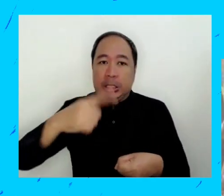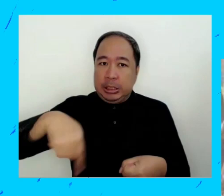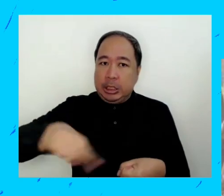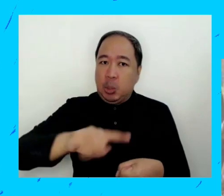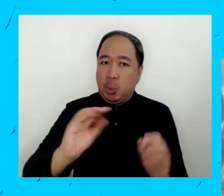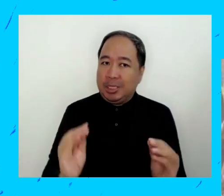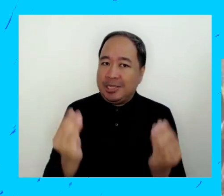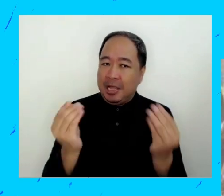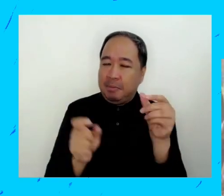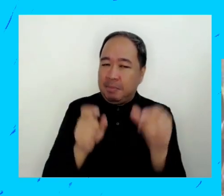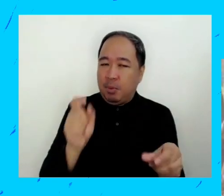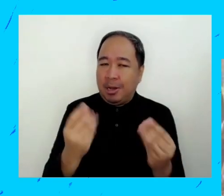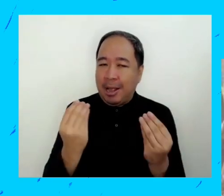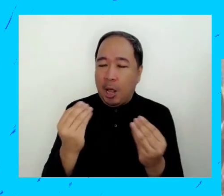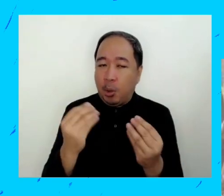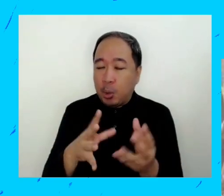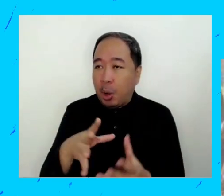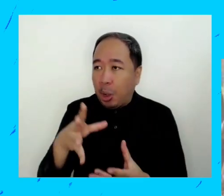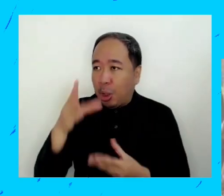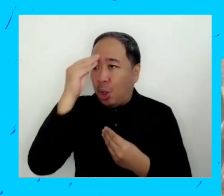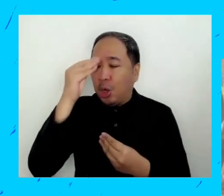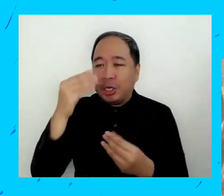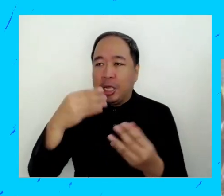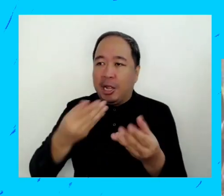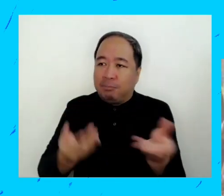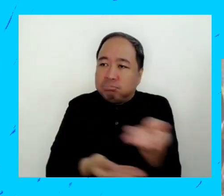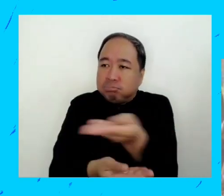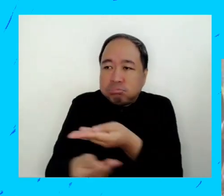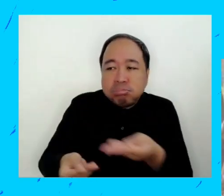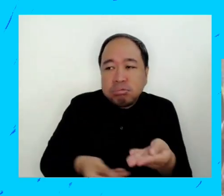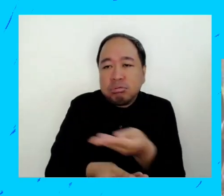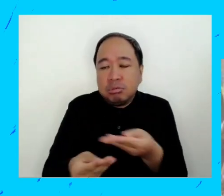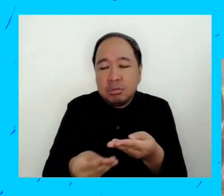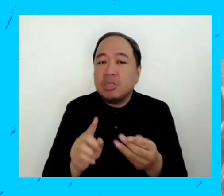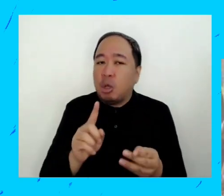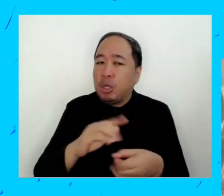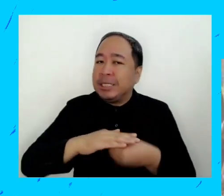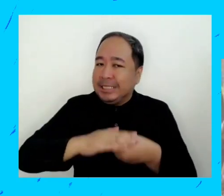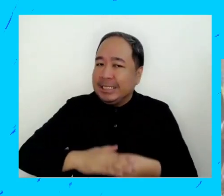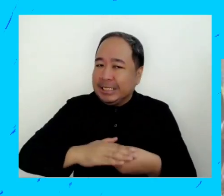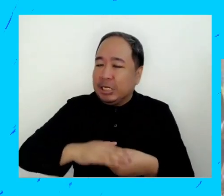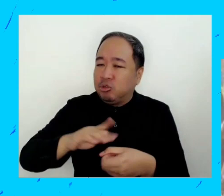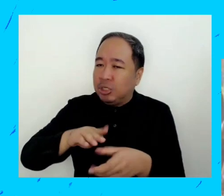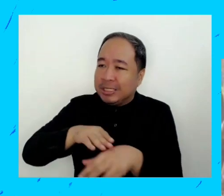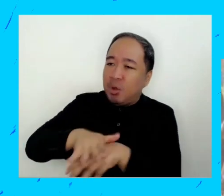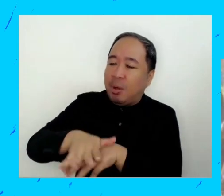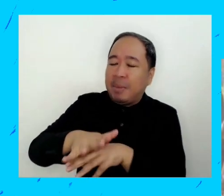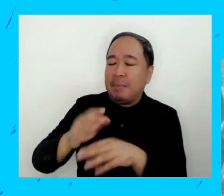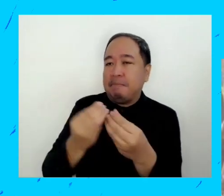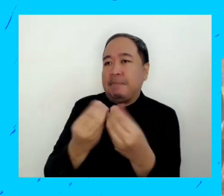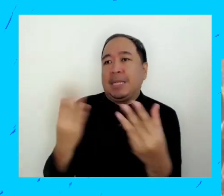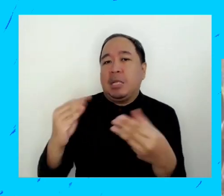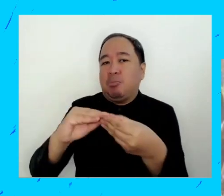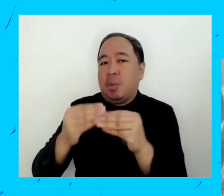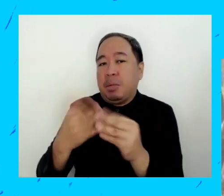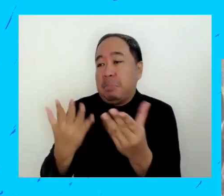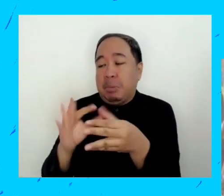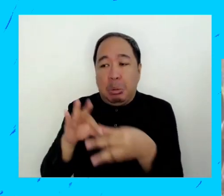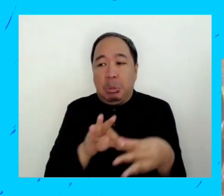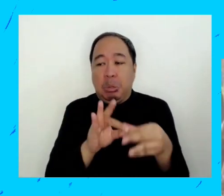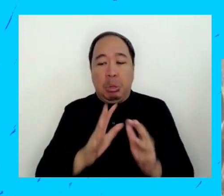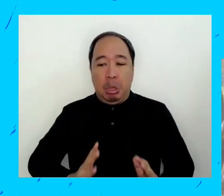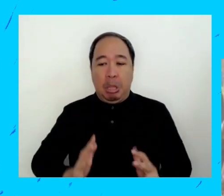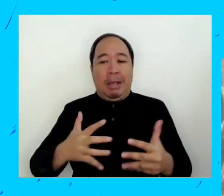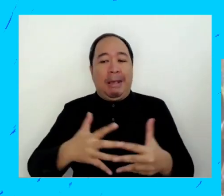présent quand on apprend les uns les autres. Le stress peut provoquer d'autres problèmes aussi. Ça